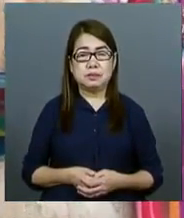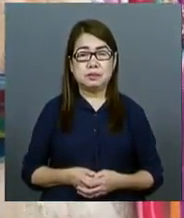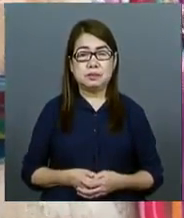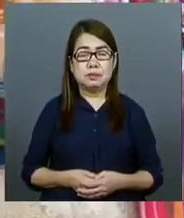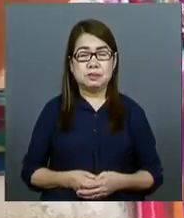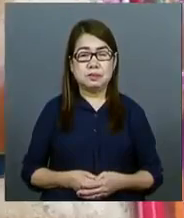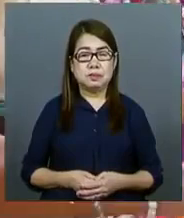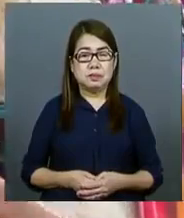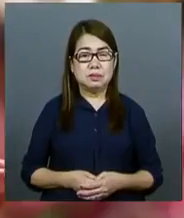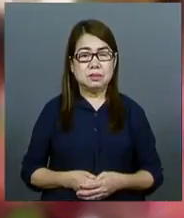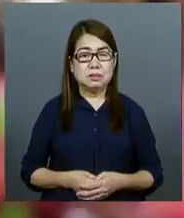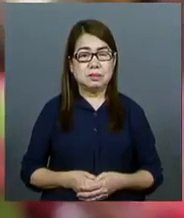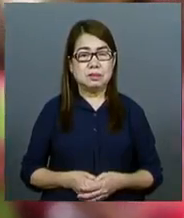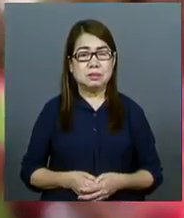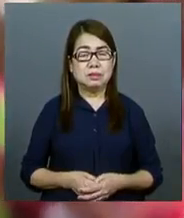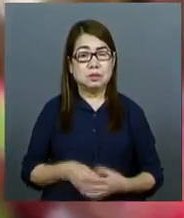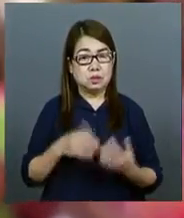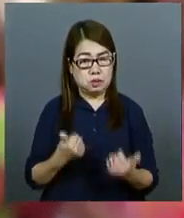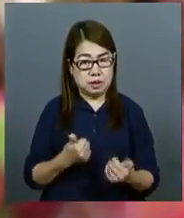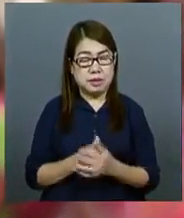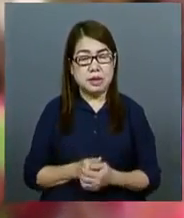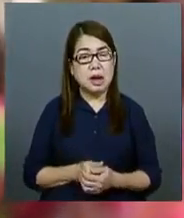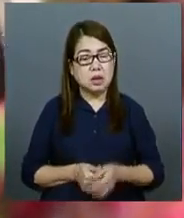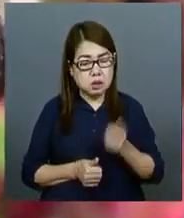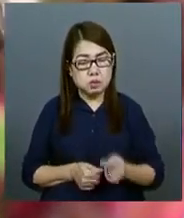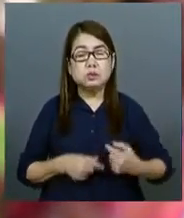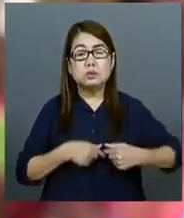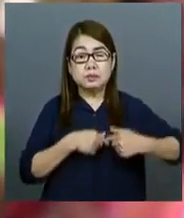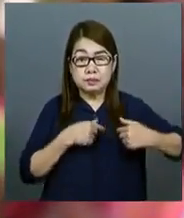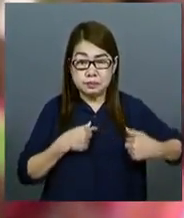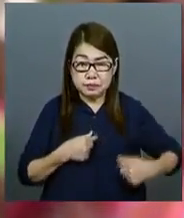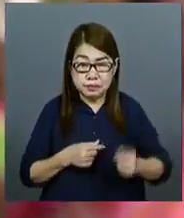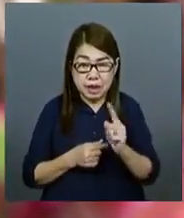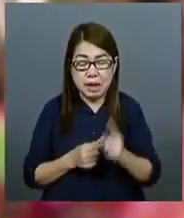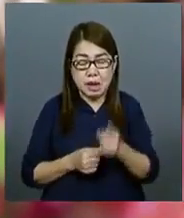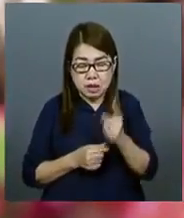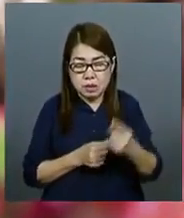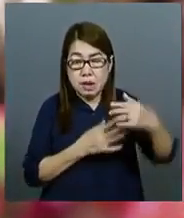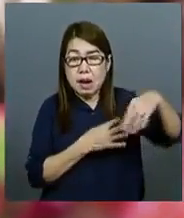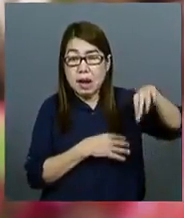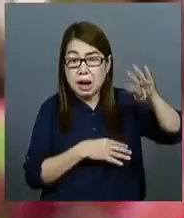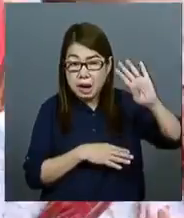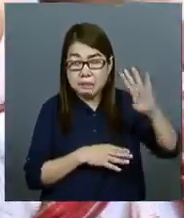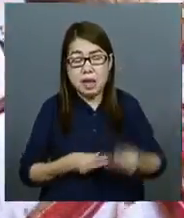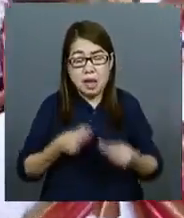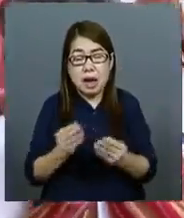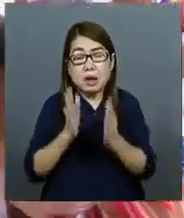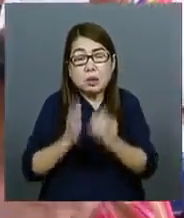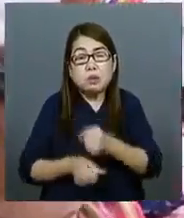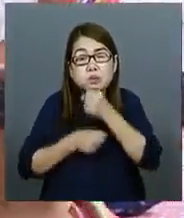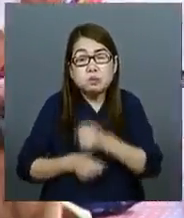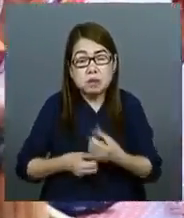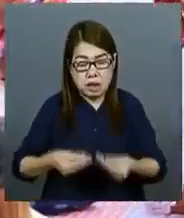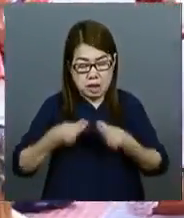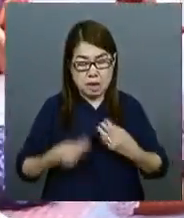้การแสดงมุทิตาจิตผ่านการรำบวงสรวงไม่เพียงแต่ทำให้ผู้สูงอายุได้รับสุขภาพก